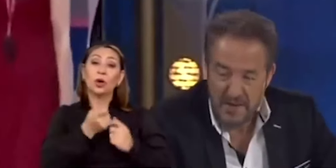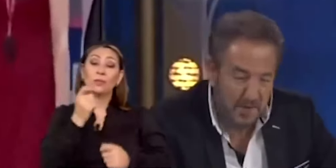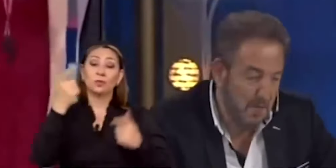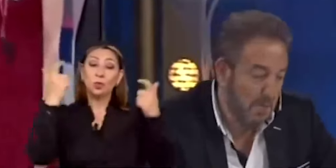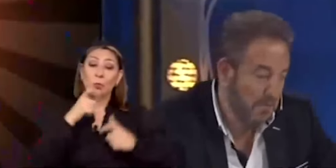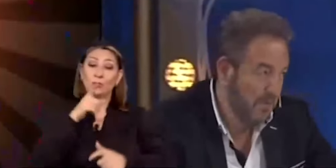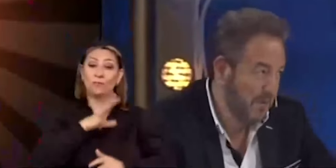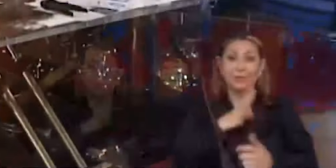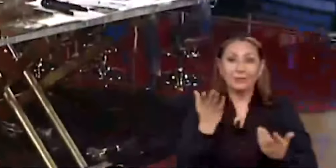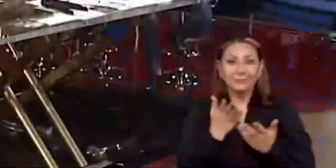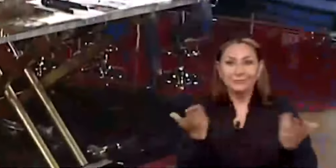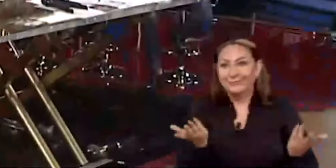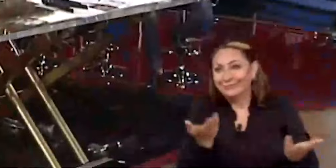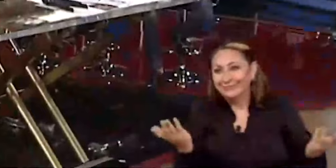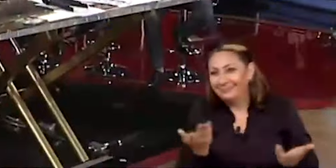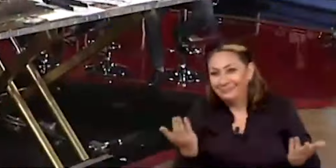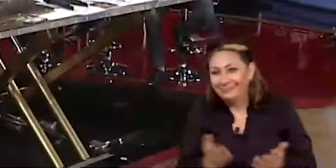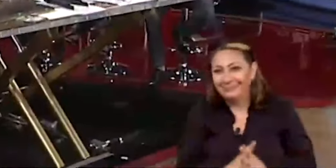sana verir. Sen...